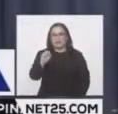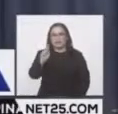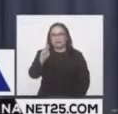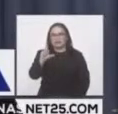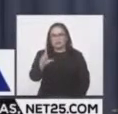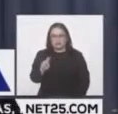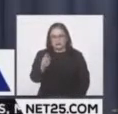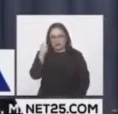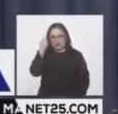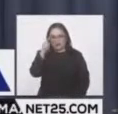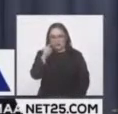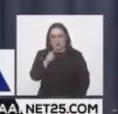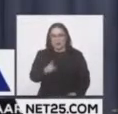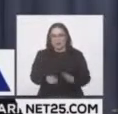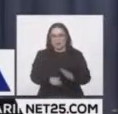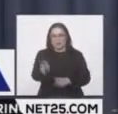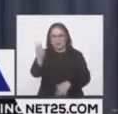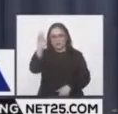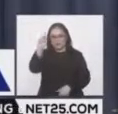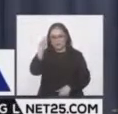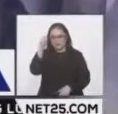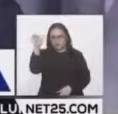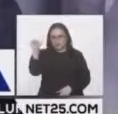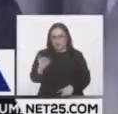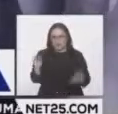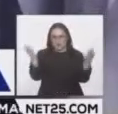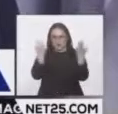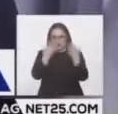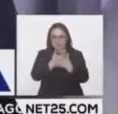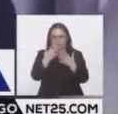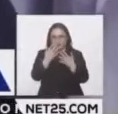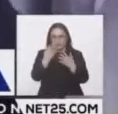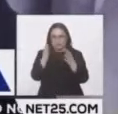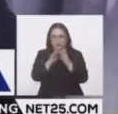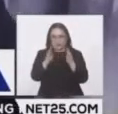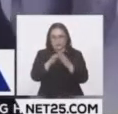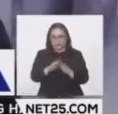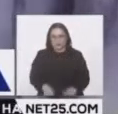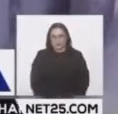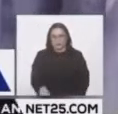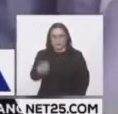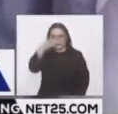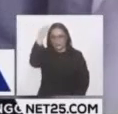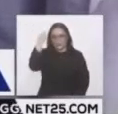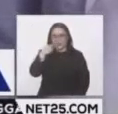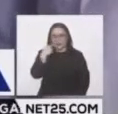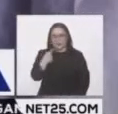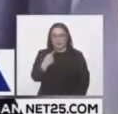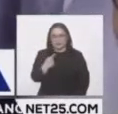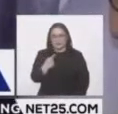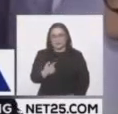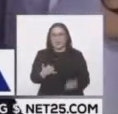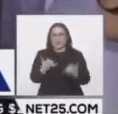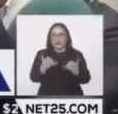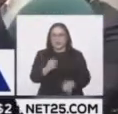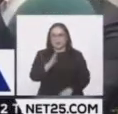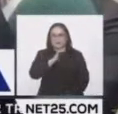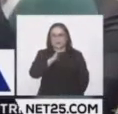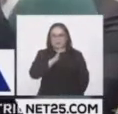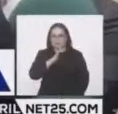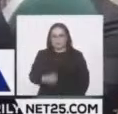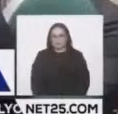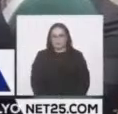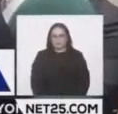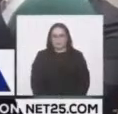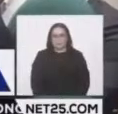Senador raffi Tulfo sa pagdinig ng senado kahapon sinabi ni Senador Ronald Bato Dela Rosa na nagkaayos na sila ng kapwa senador